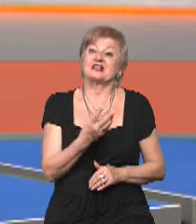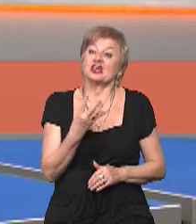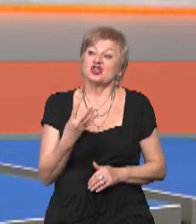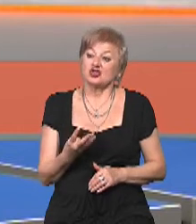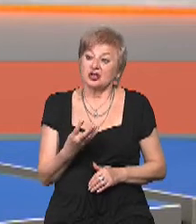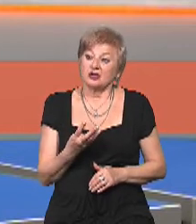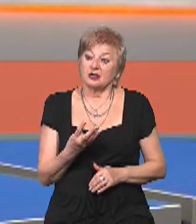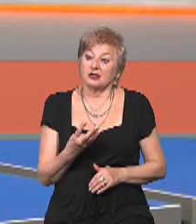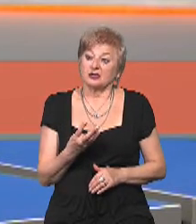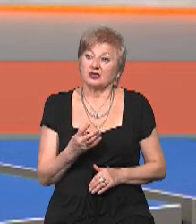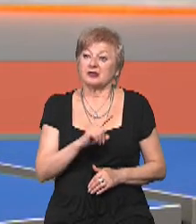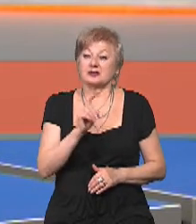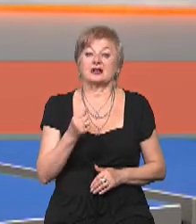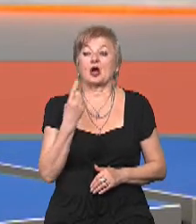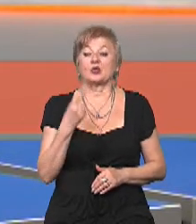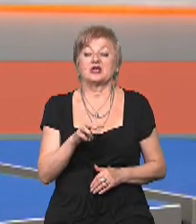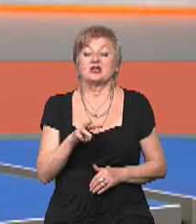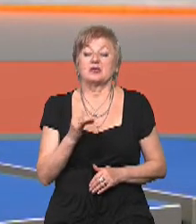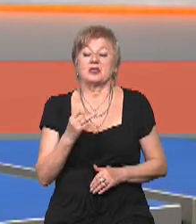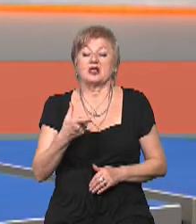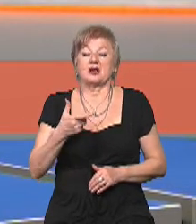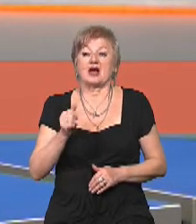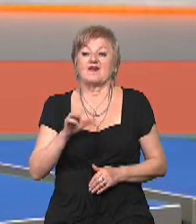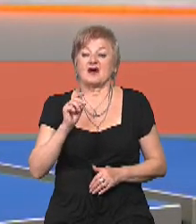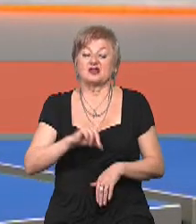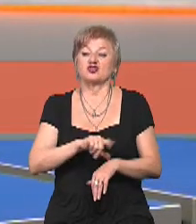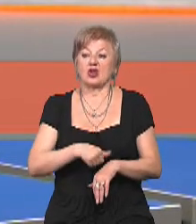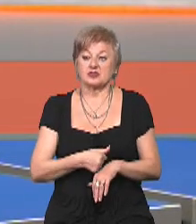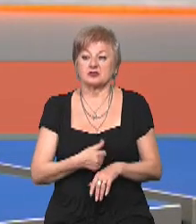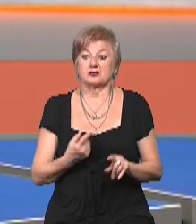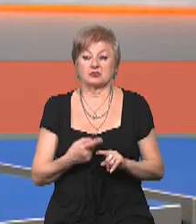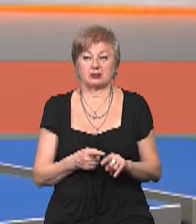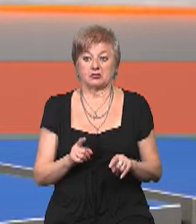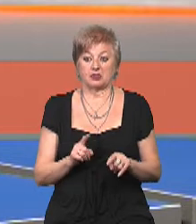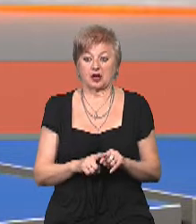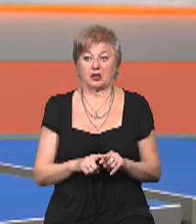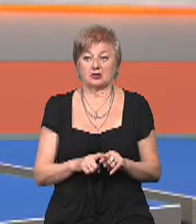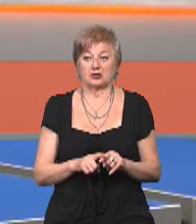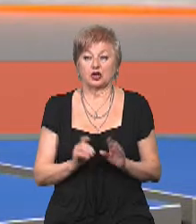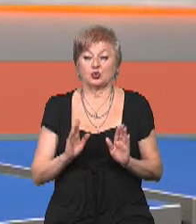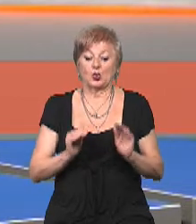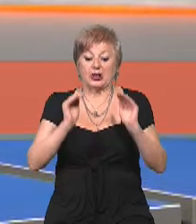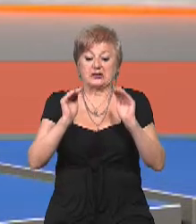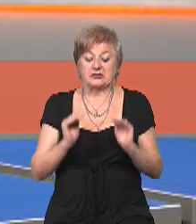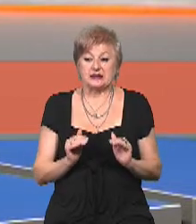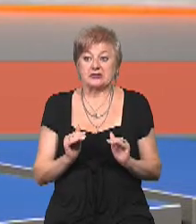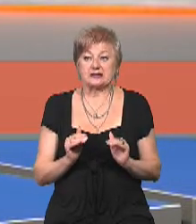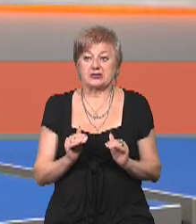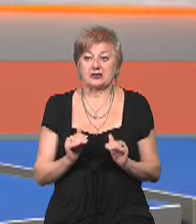копеек за 1 мегаватт в час. Это дало всего лишь снижение